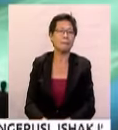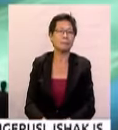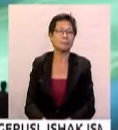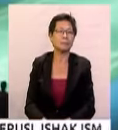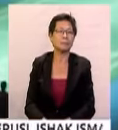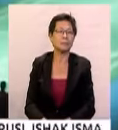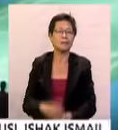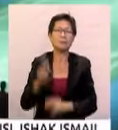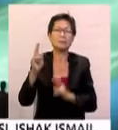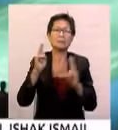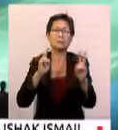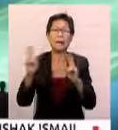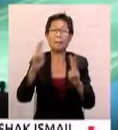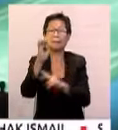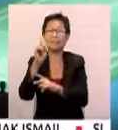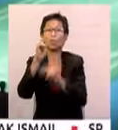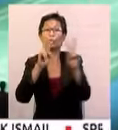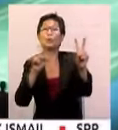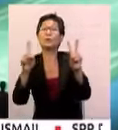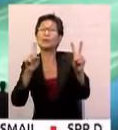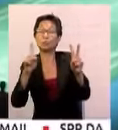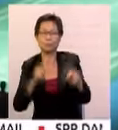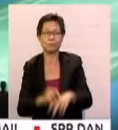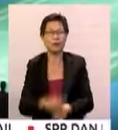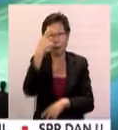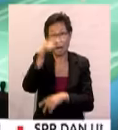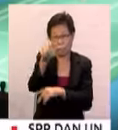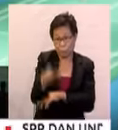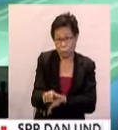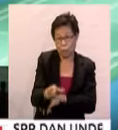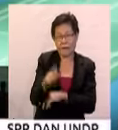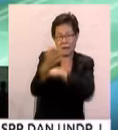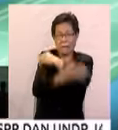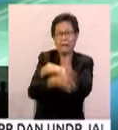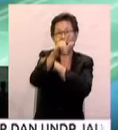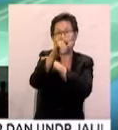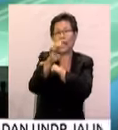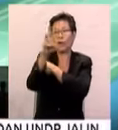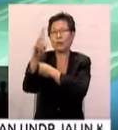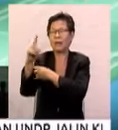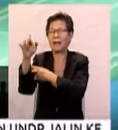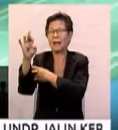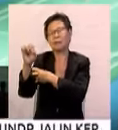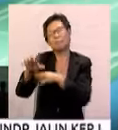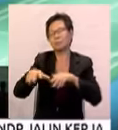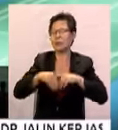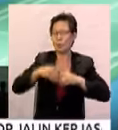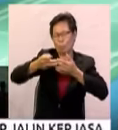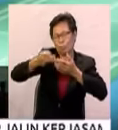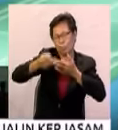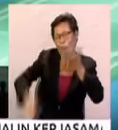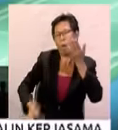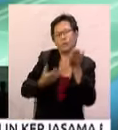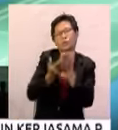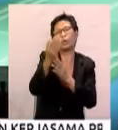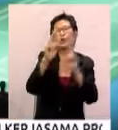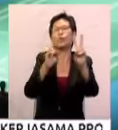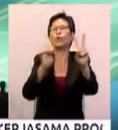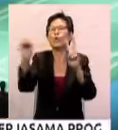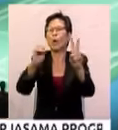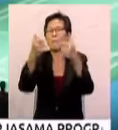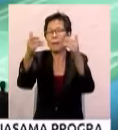Dengan rubber set 2-1. Manakala bagi persorangan negara, Liu Darren terpaksa akur apabila tewas straight set 2-0 ke